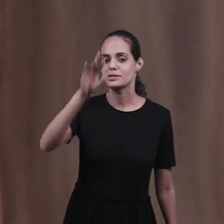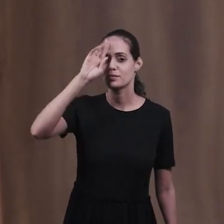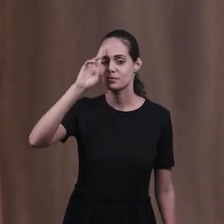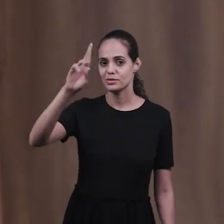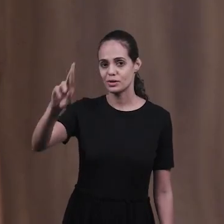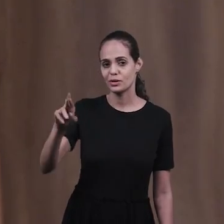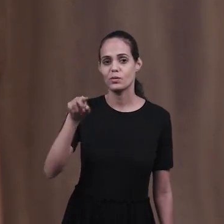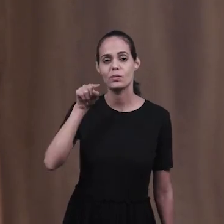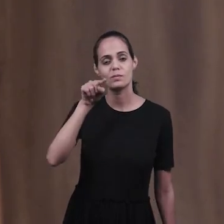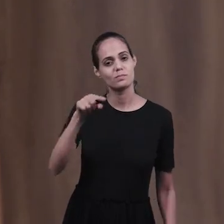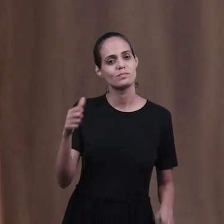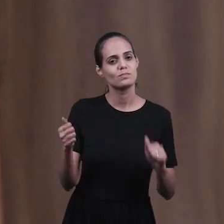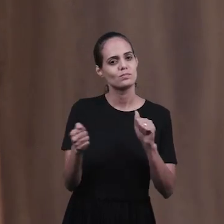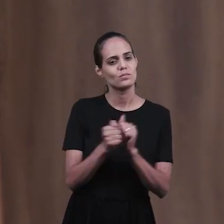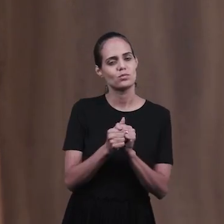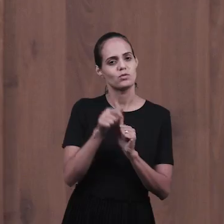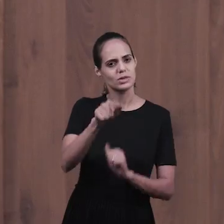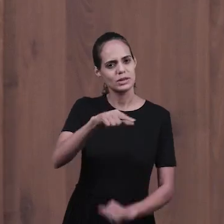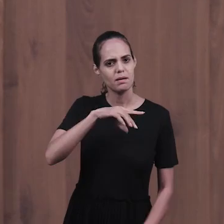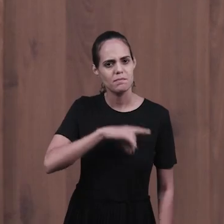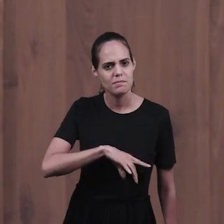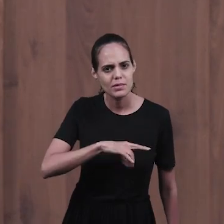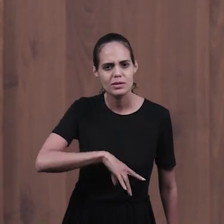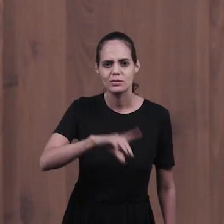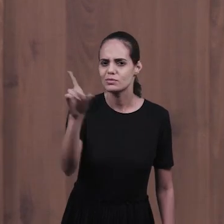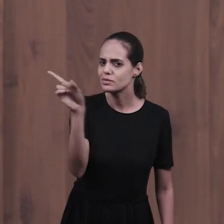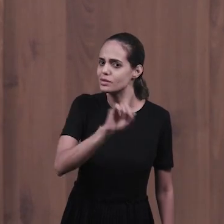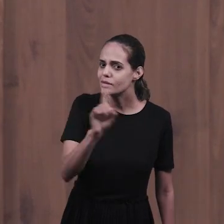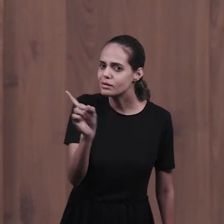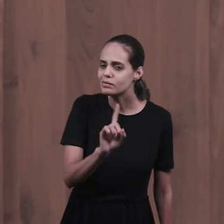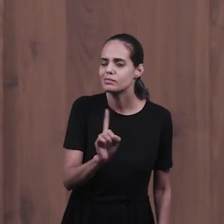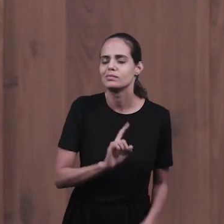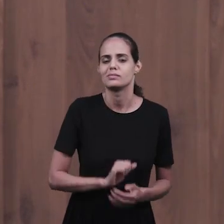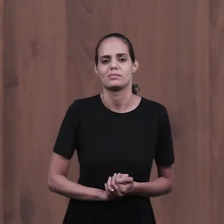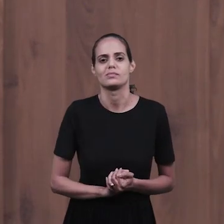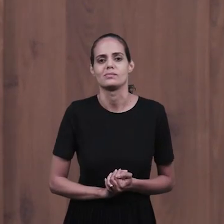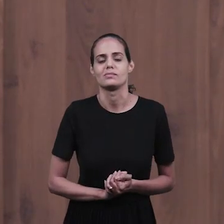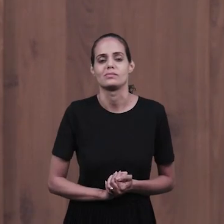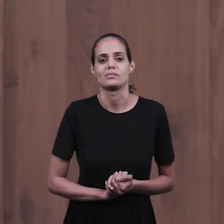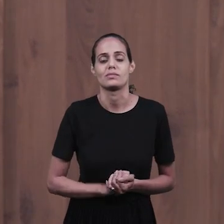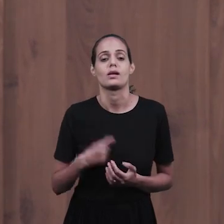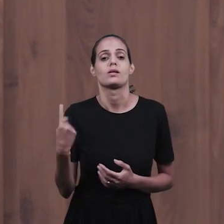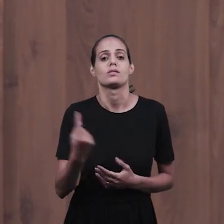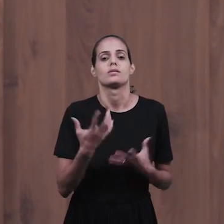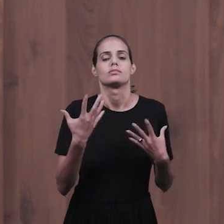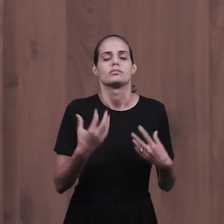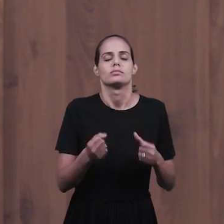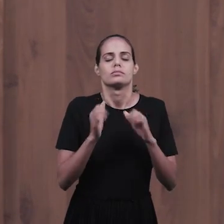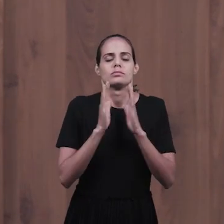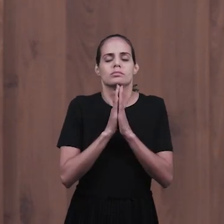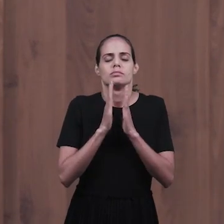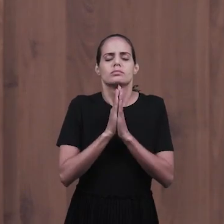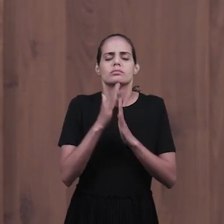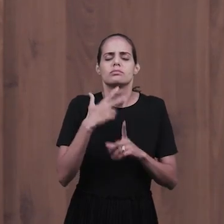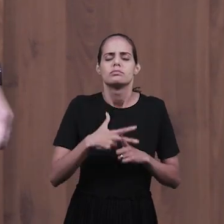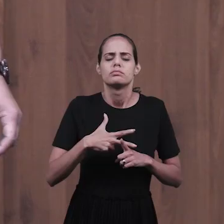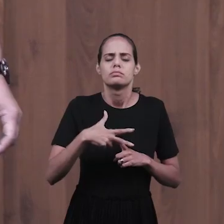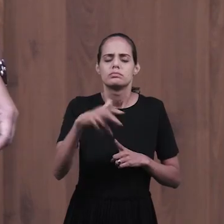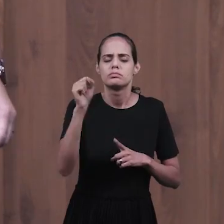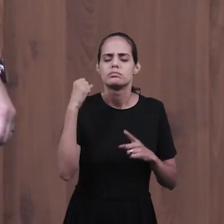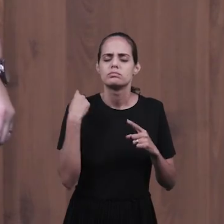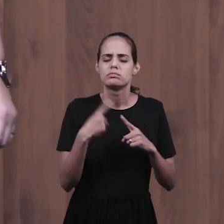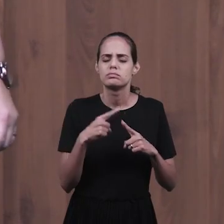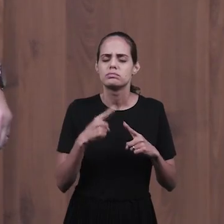est avec toi. N'aie pas peur. Et nous allons prier. Et en priant, nous allons vaincre. Parce que